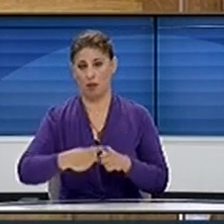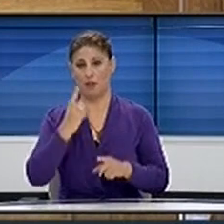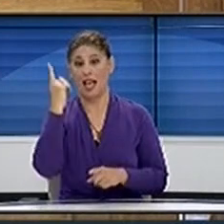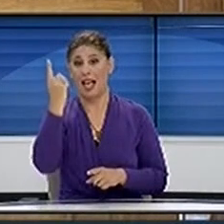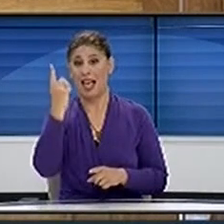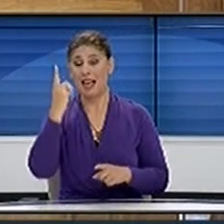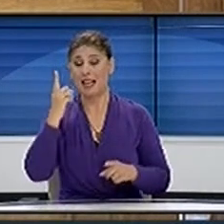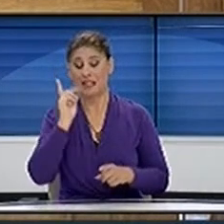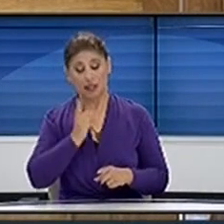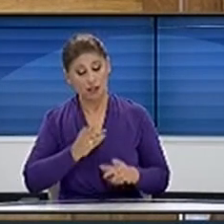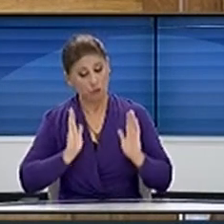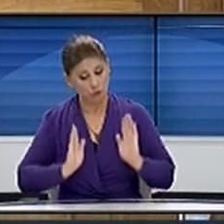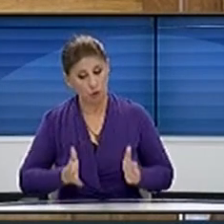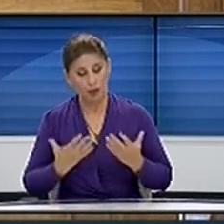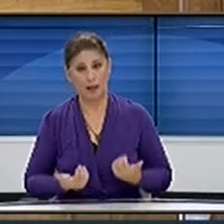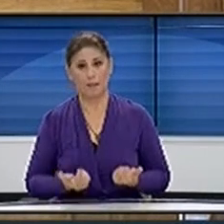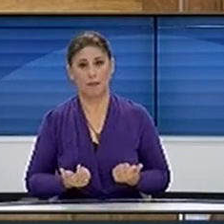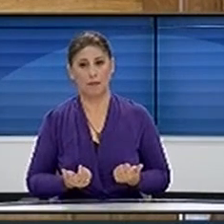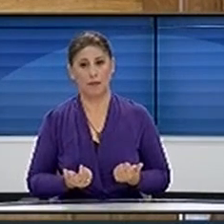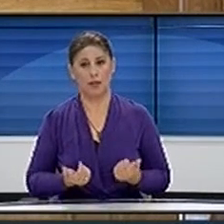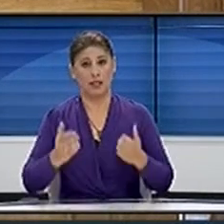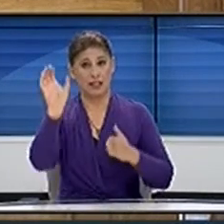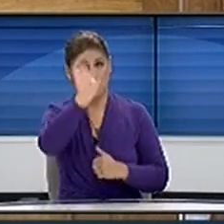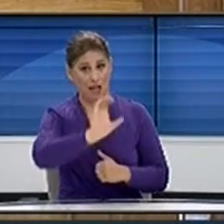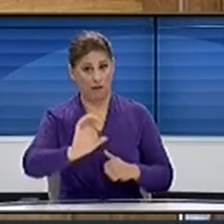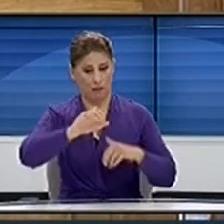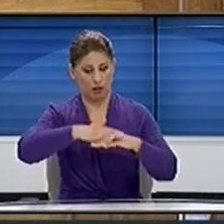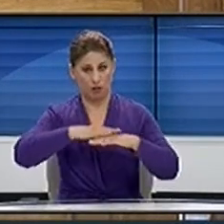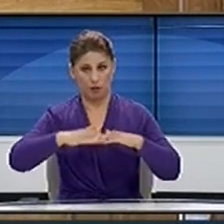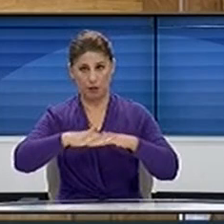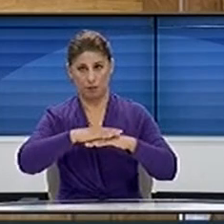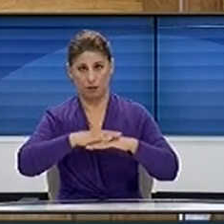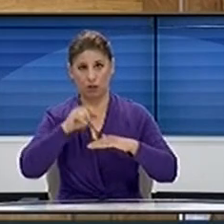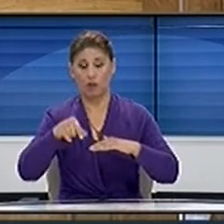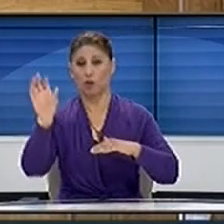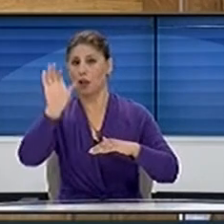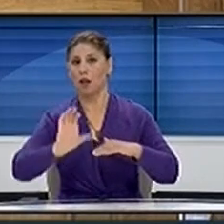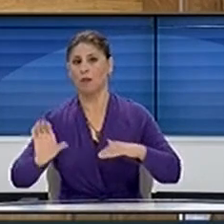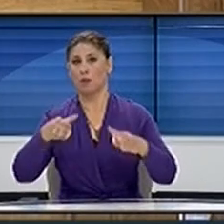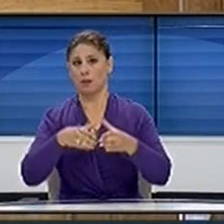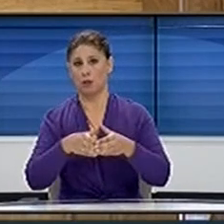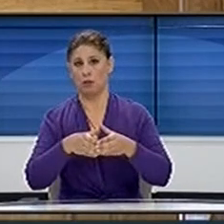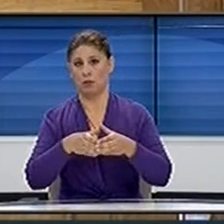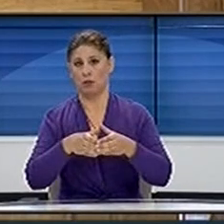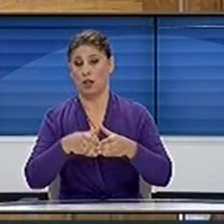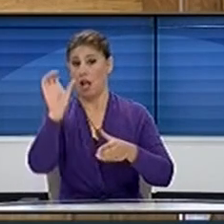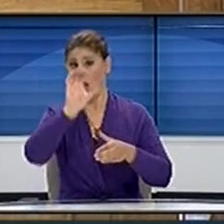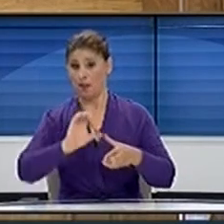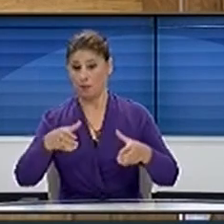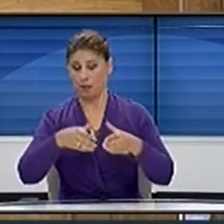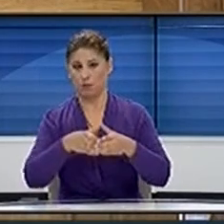Ένας κριτής πιστεύω ότι μπορεί να υπάρχει αντικειμενικό, σε ευρωπαϊκό επίπεδο τουλάχιστον, και αυτή είναι η Ευρωπαϊκή Επιτροπή. Η Ευρωπαϊκή Επιτροπή,